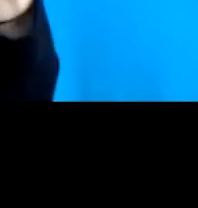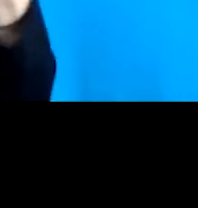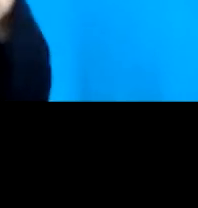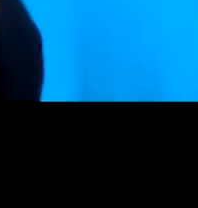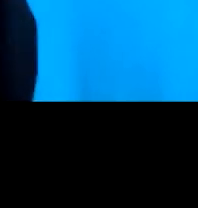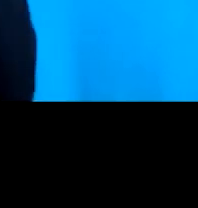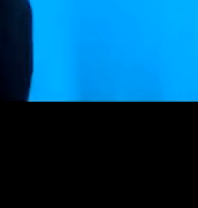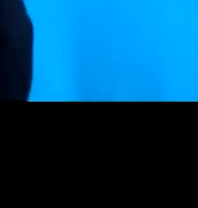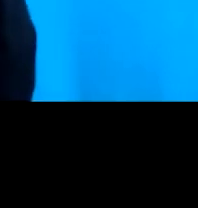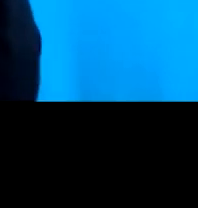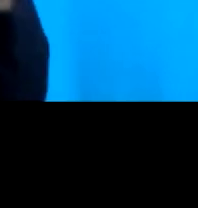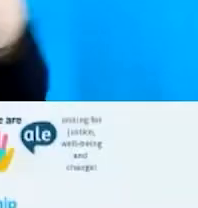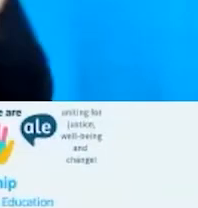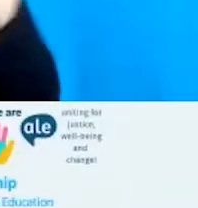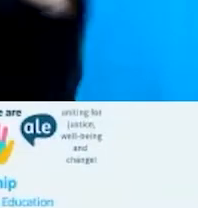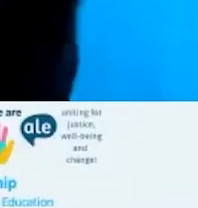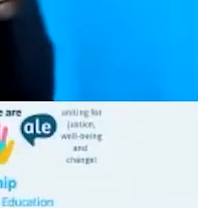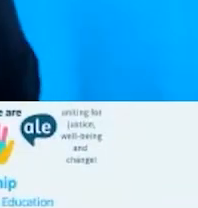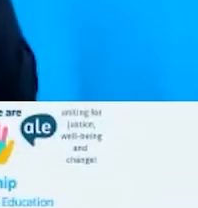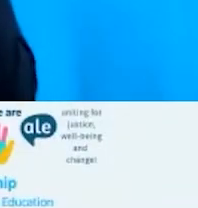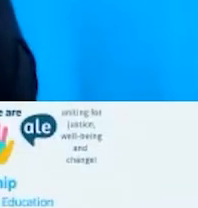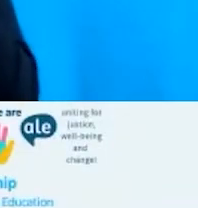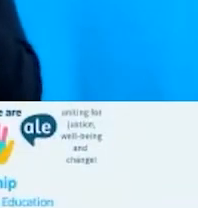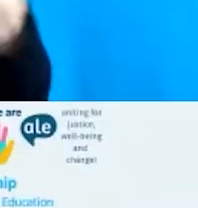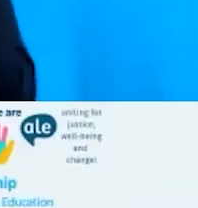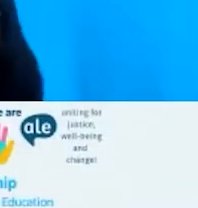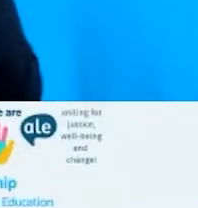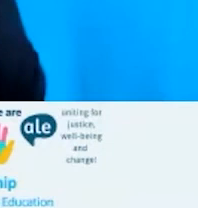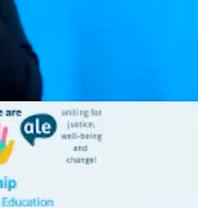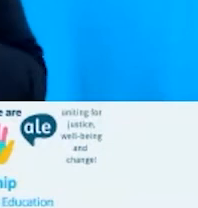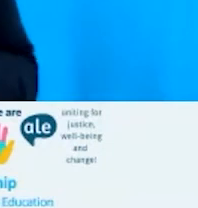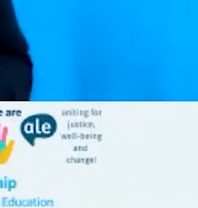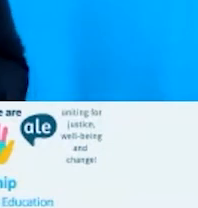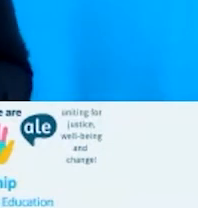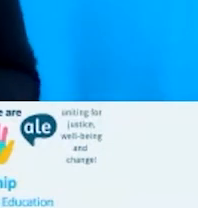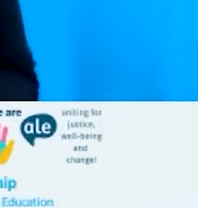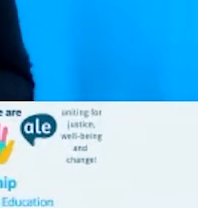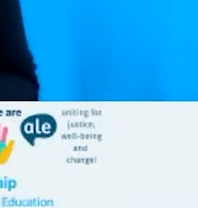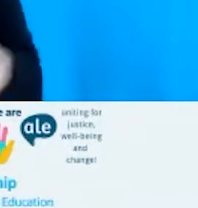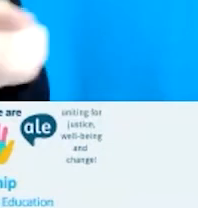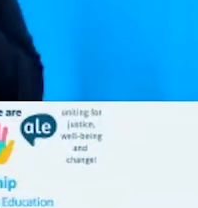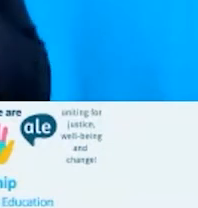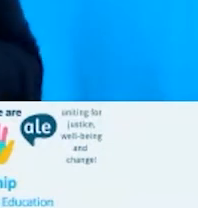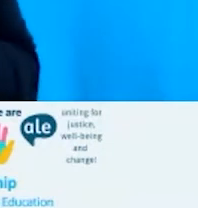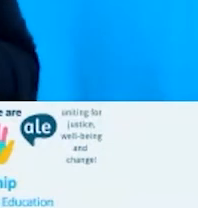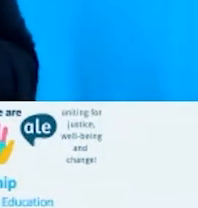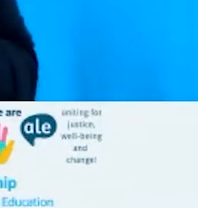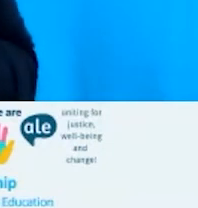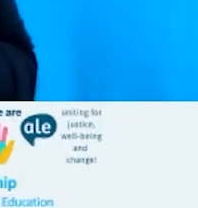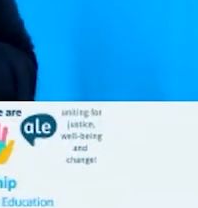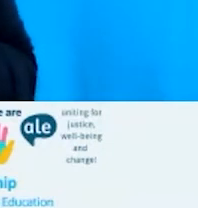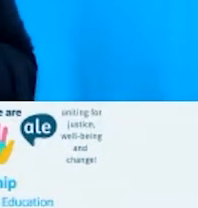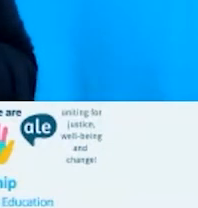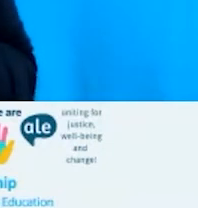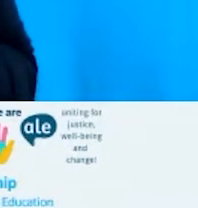everyone. And as you know, there are many international processes, very relevant processes for adult